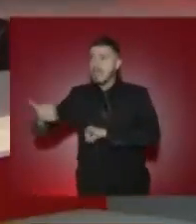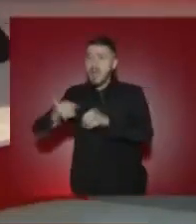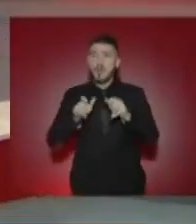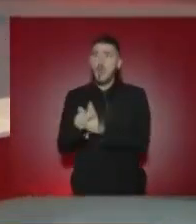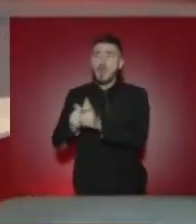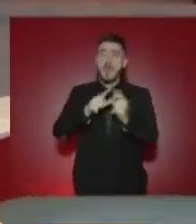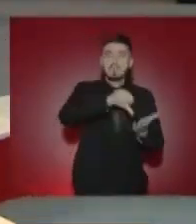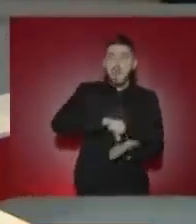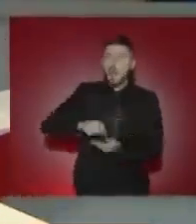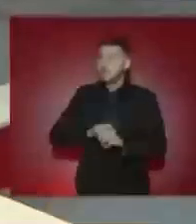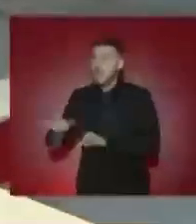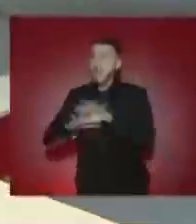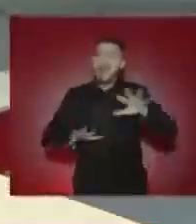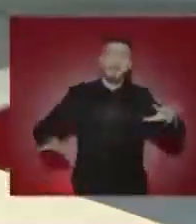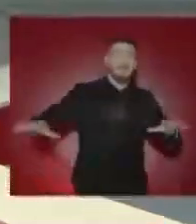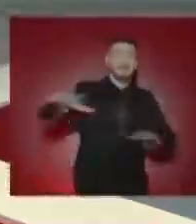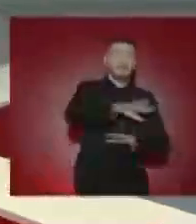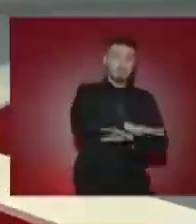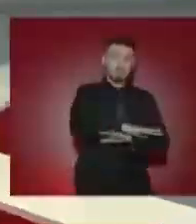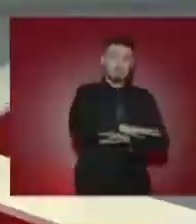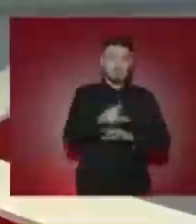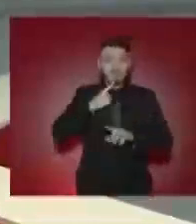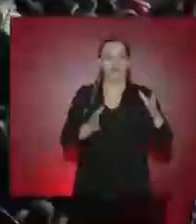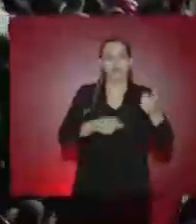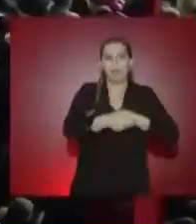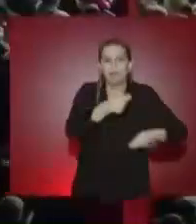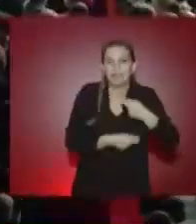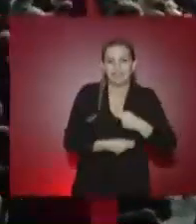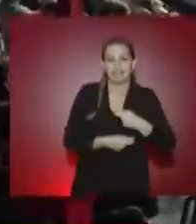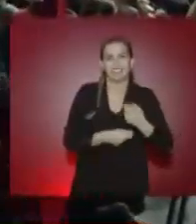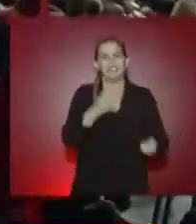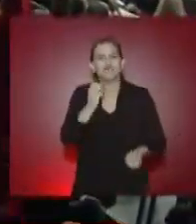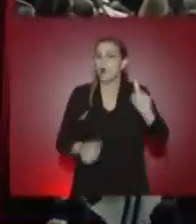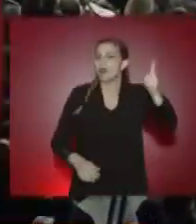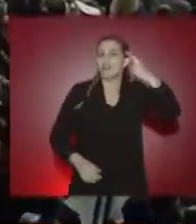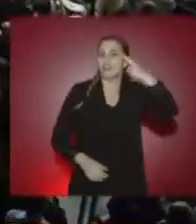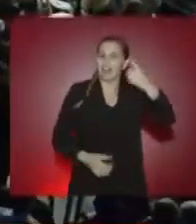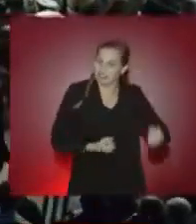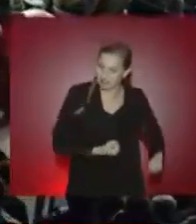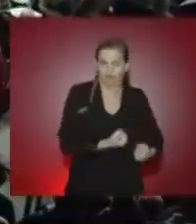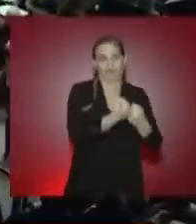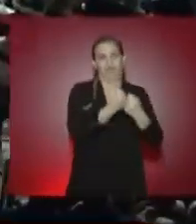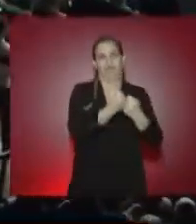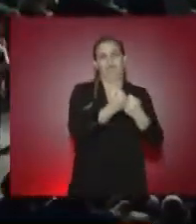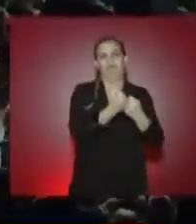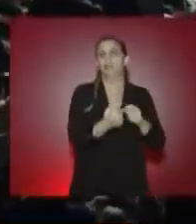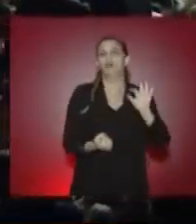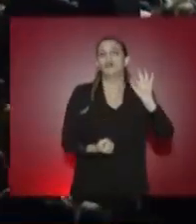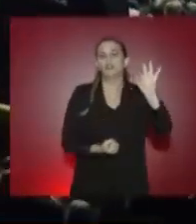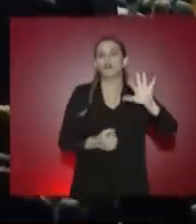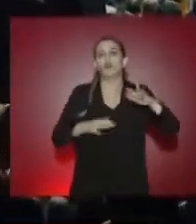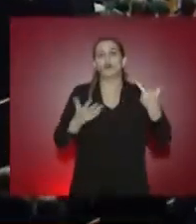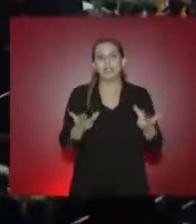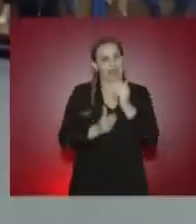επισκέφθηκε δικτάτορες, ουδέποτε δεν έκατσε στην πάνω και στην κάτω πλατεία με ακραία στοιχεία, δεν κυβέρνησε